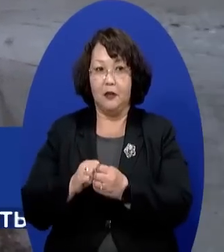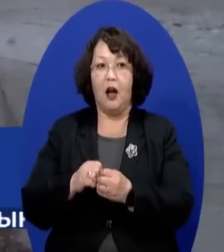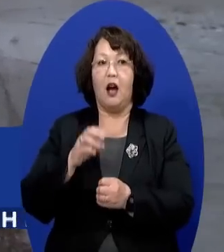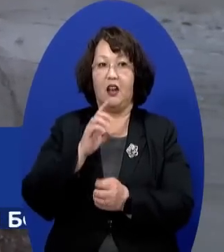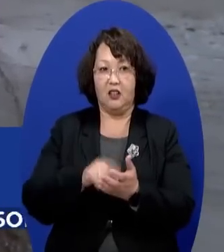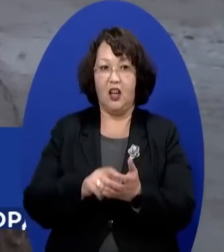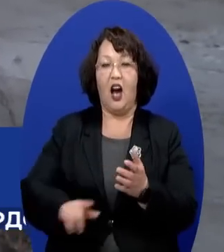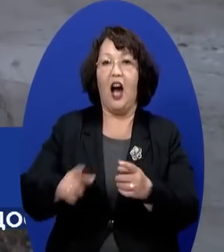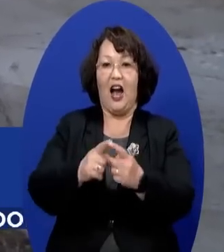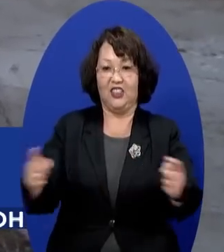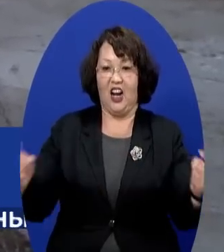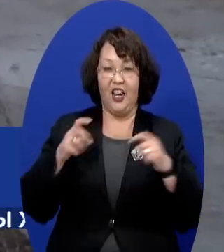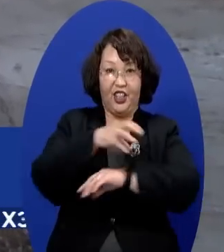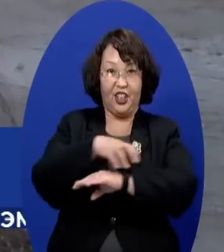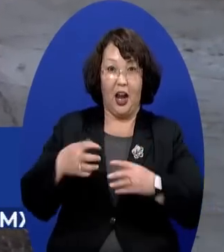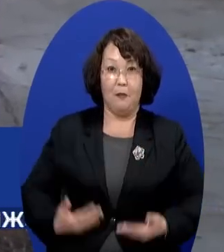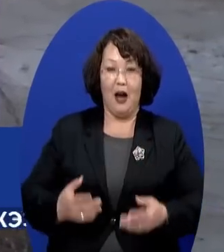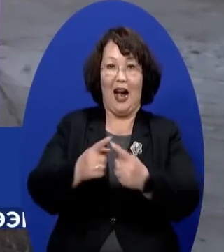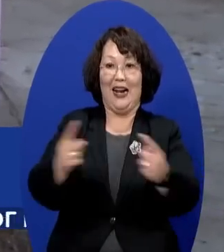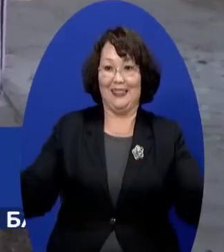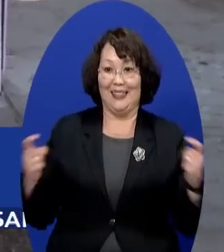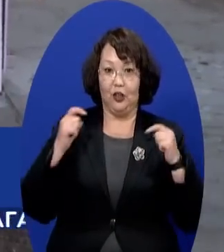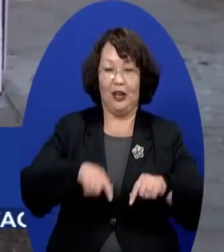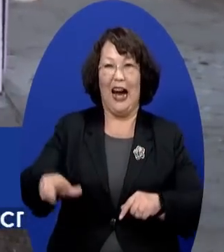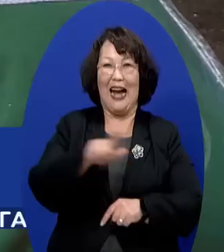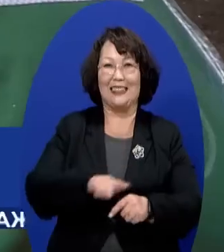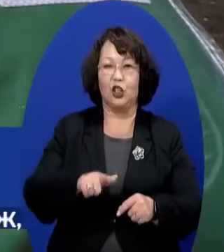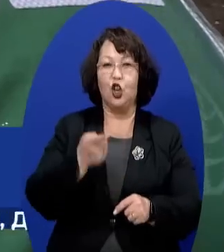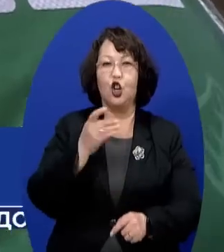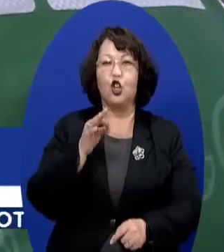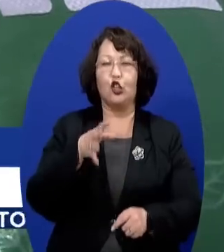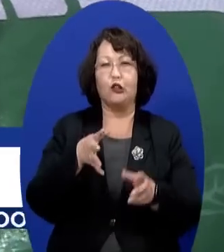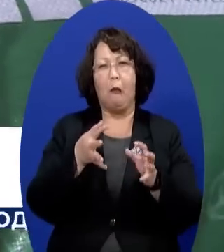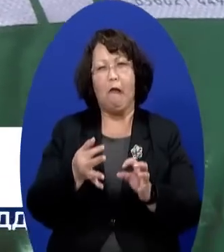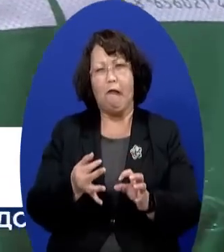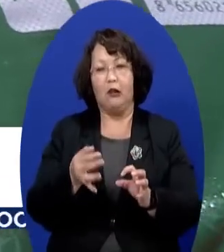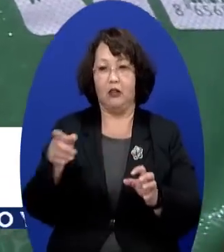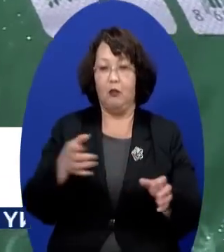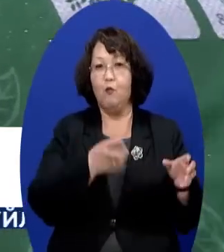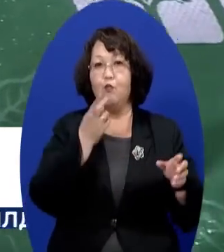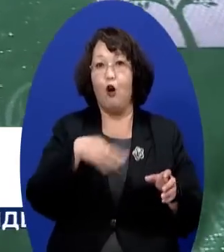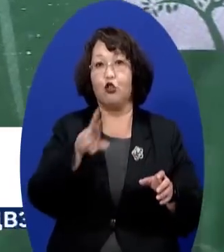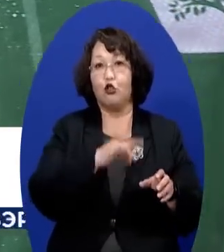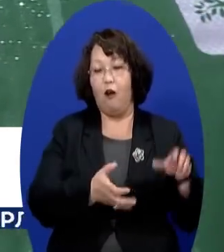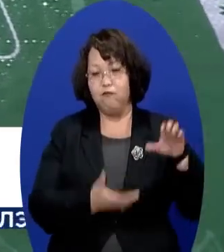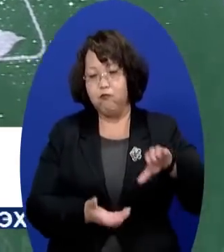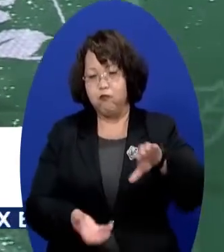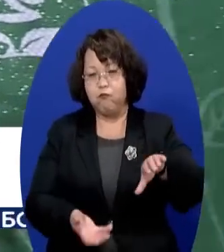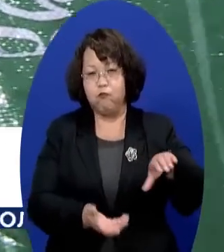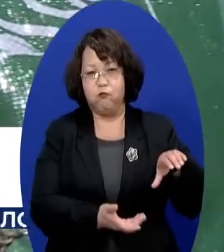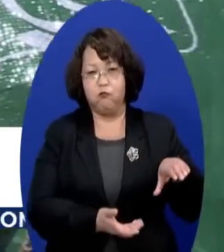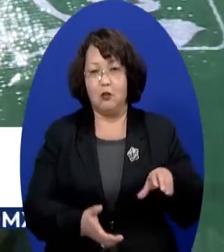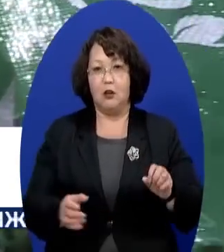бол хашааных нь хөрс нь эрүүлж юм гэсэн. Лабораторийн шинжилгээгээр органик бордоо